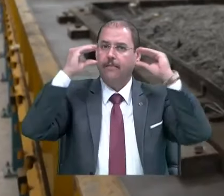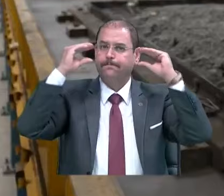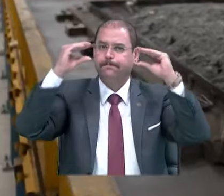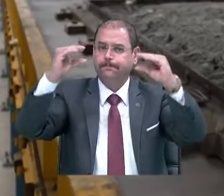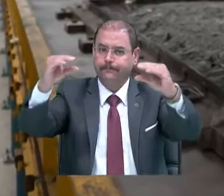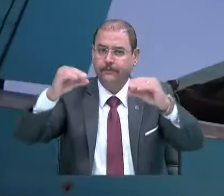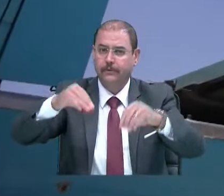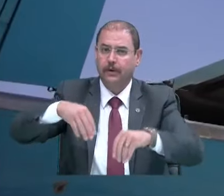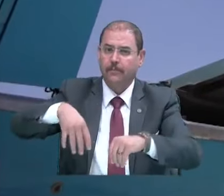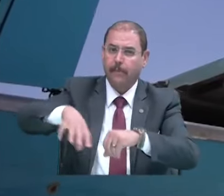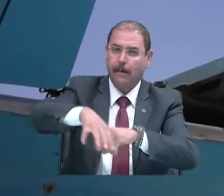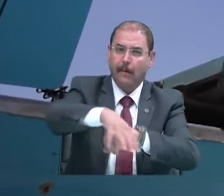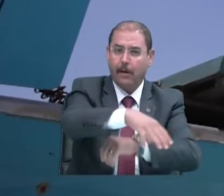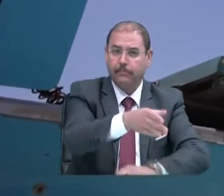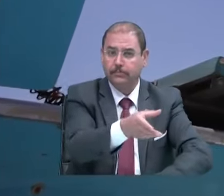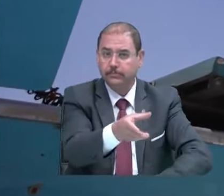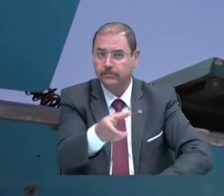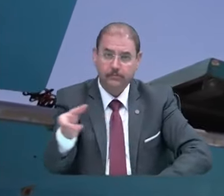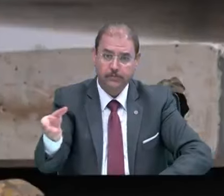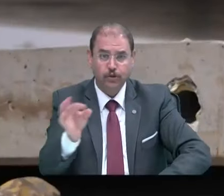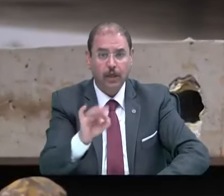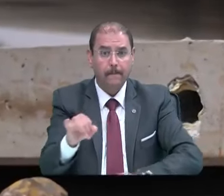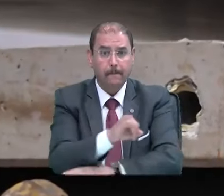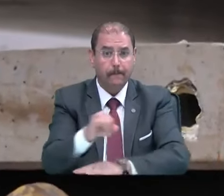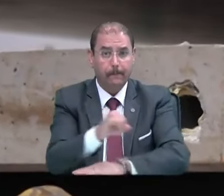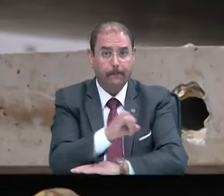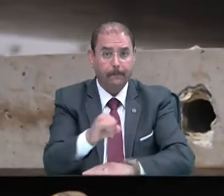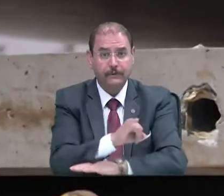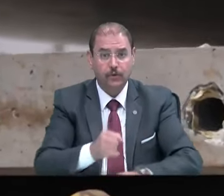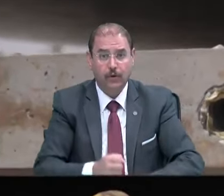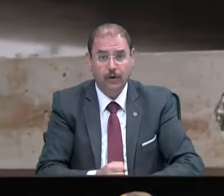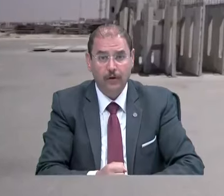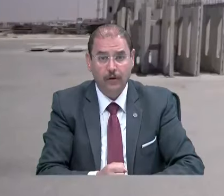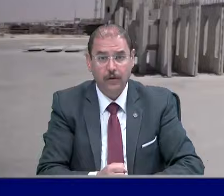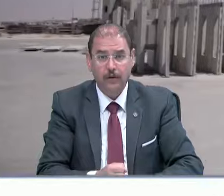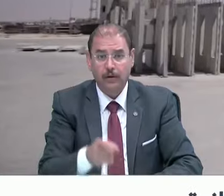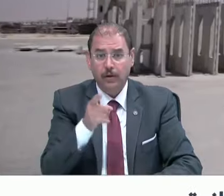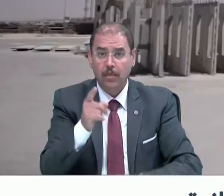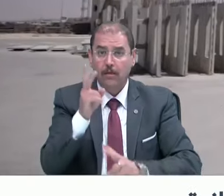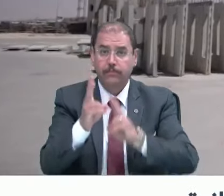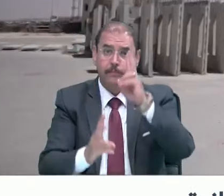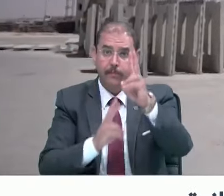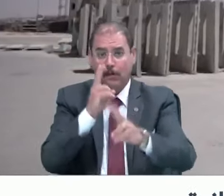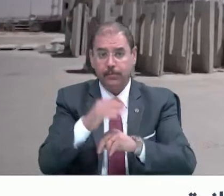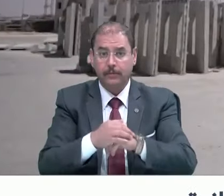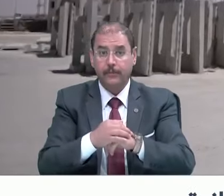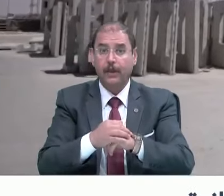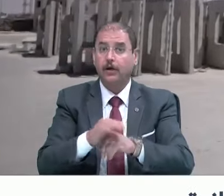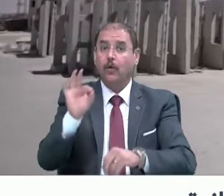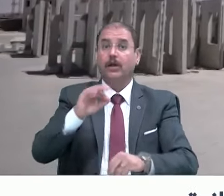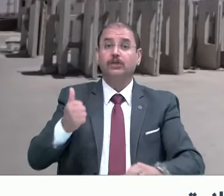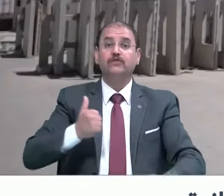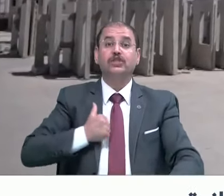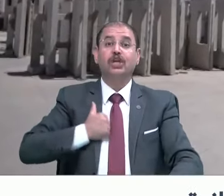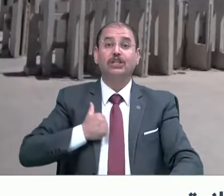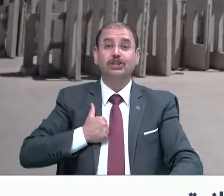34 دونم. وقمنا بتنفيذ مشاريع التابعة لمشروع البنايات بنايات شفا بدران التابع للقوات المسلحة